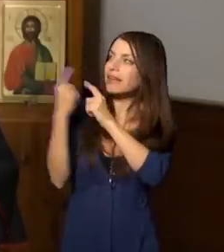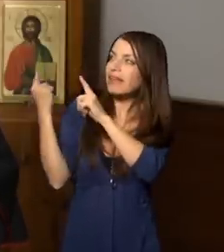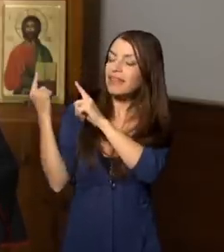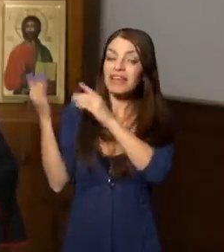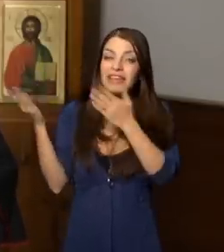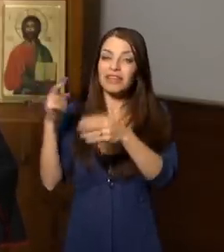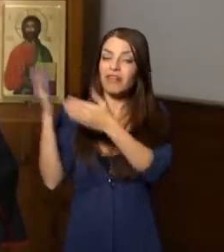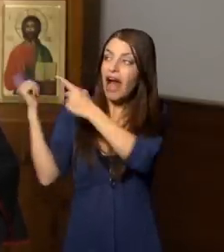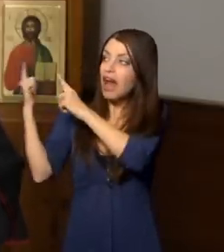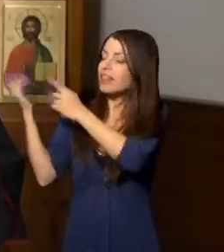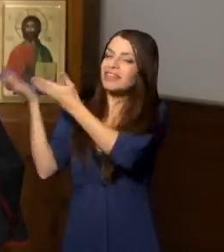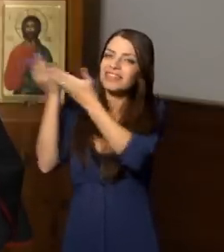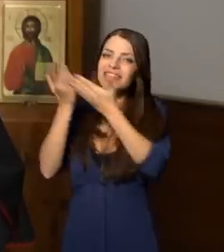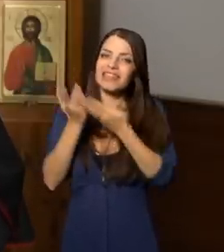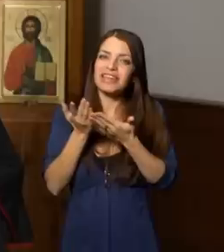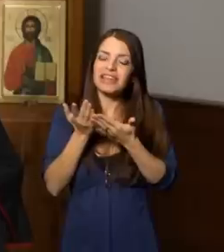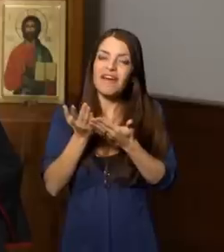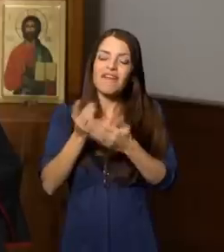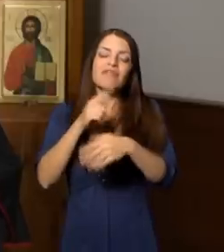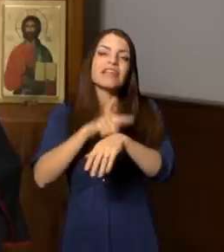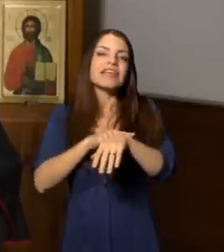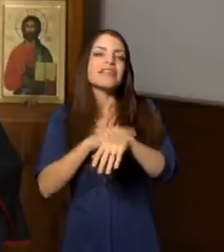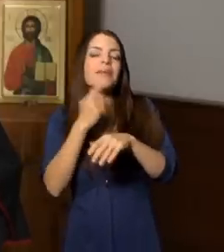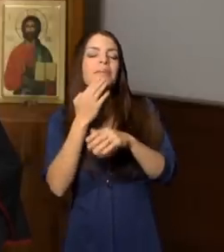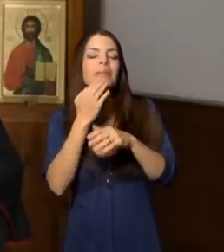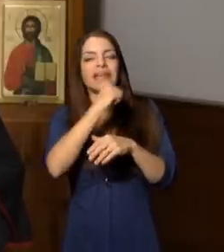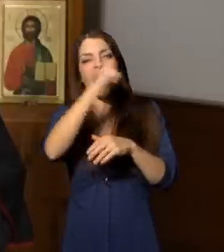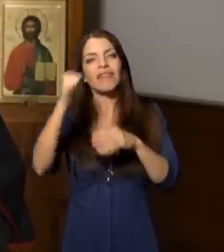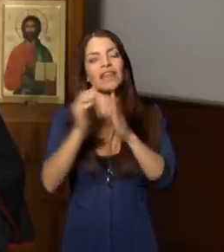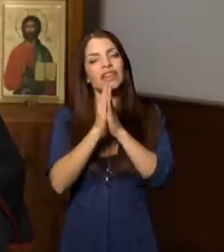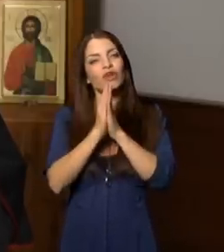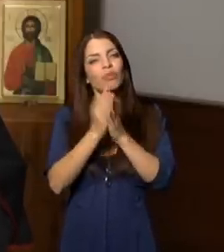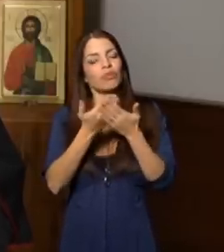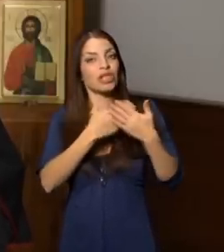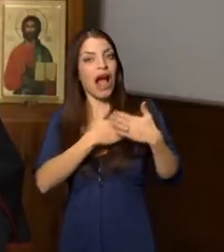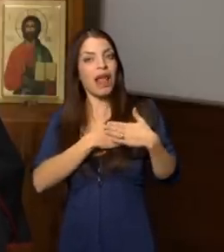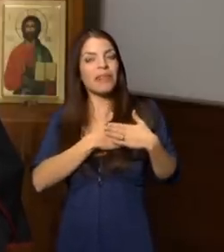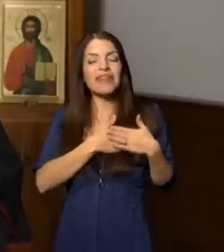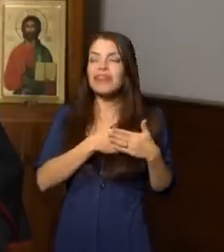nistgħu nirċevuha biss fil-mumenti ta' talb li bihom niftħu qalbna biex